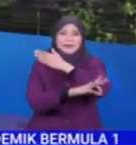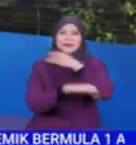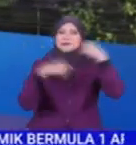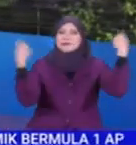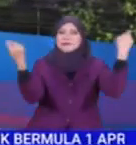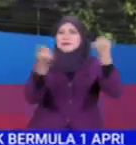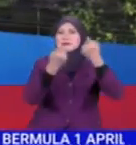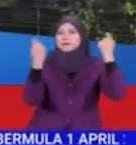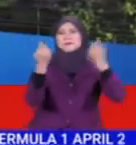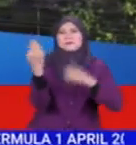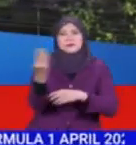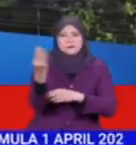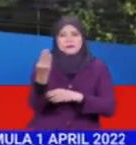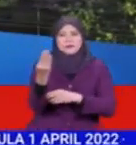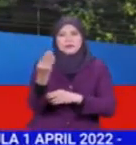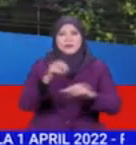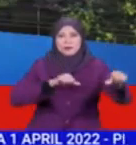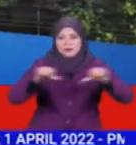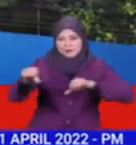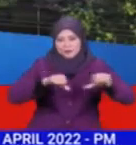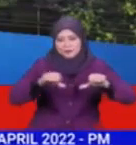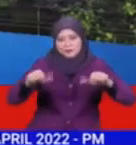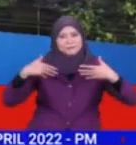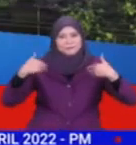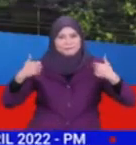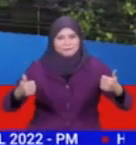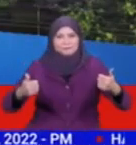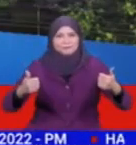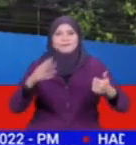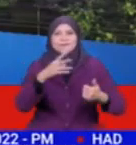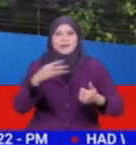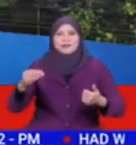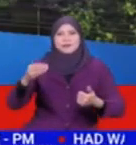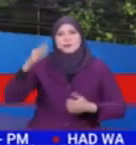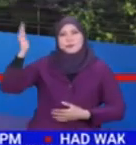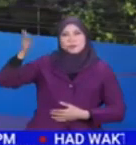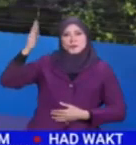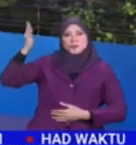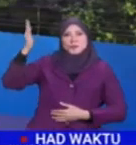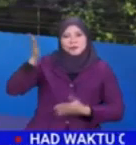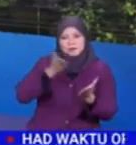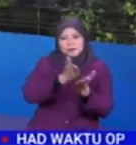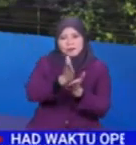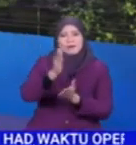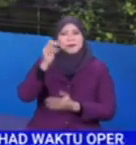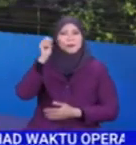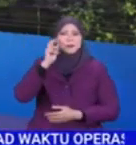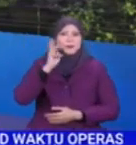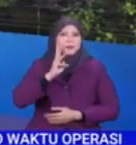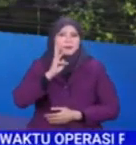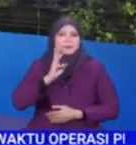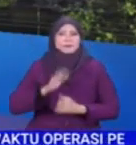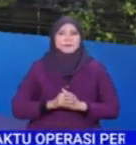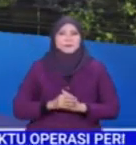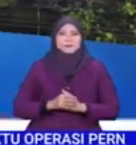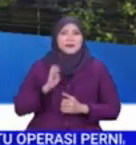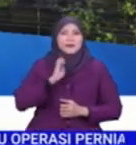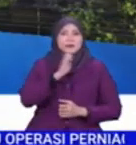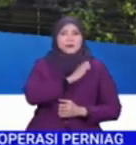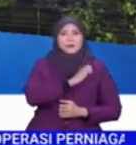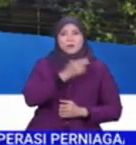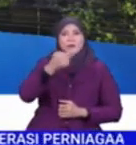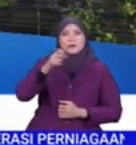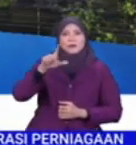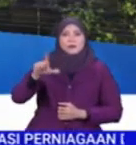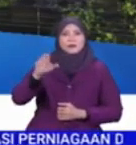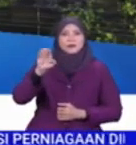disambut sederhana dengan pengisian activity kesehatan dan bual bicara hak wanita menurut esco hal wanita keluarga